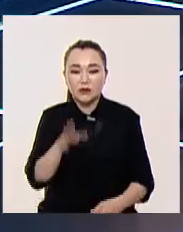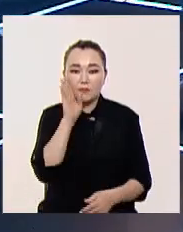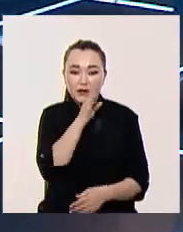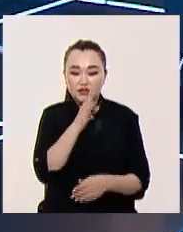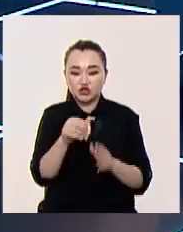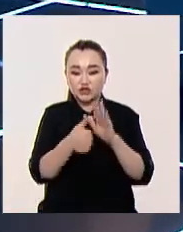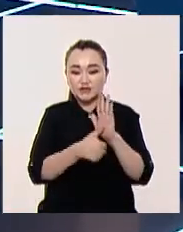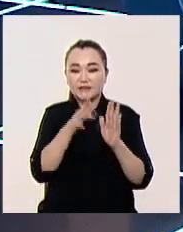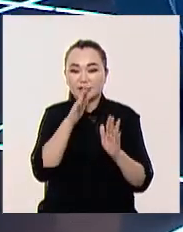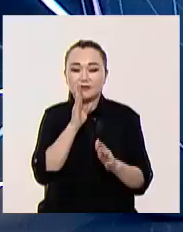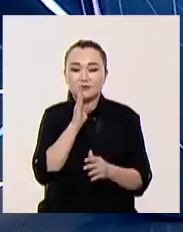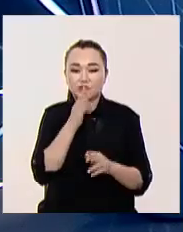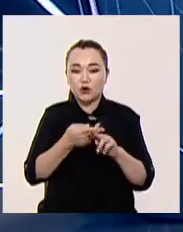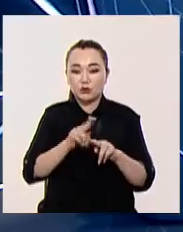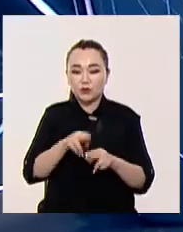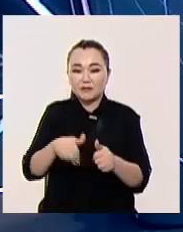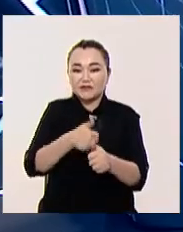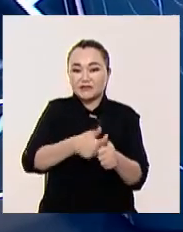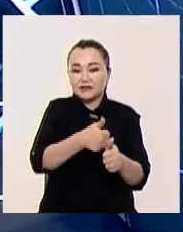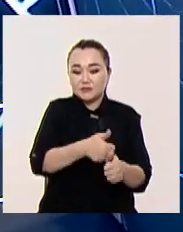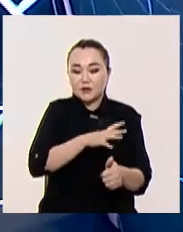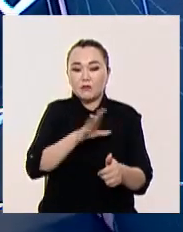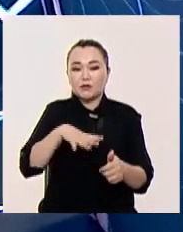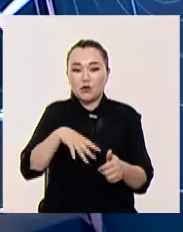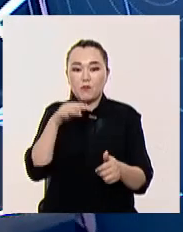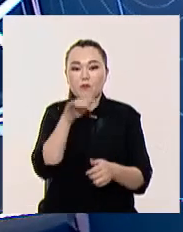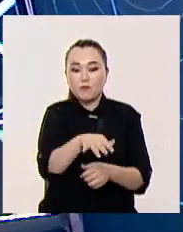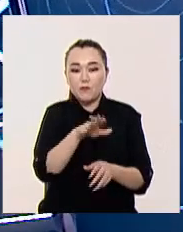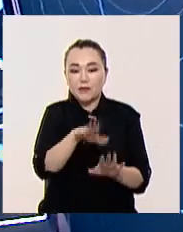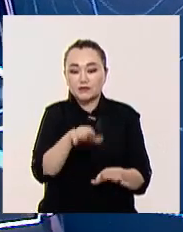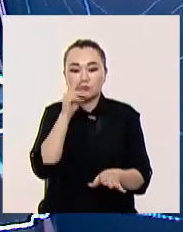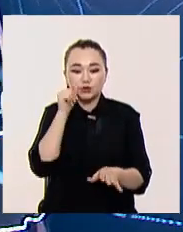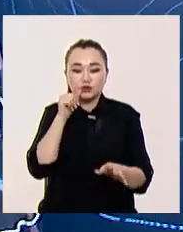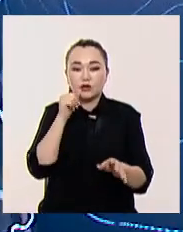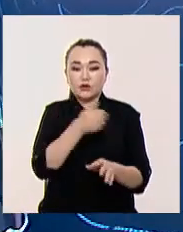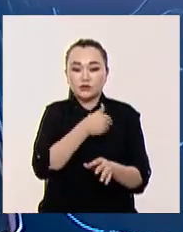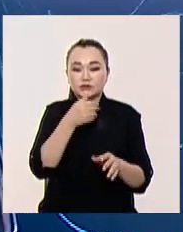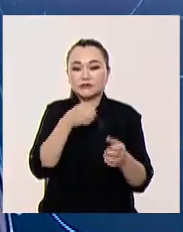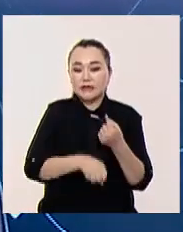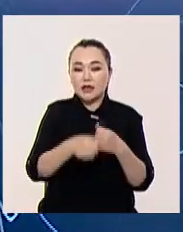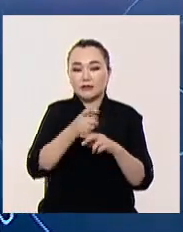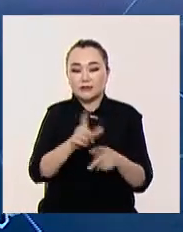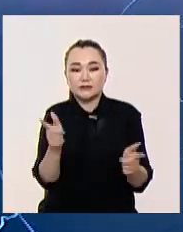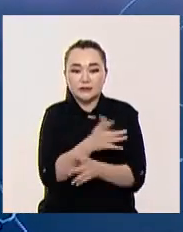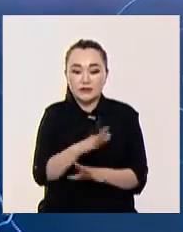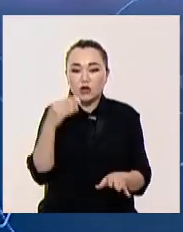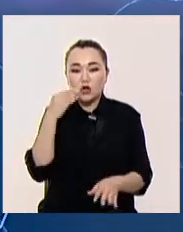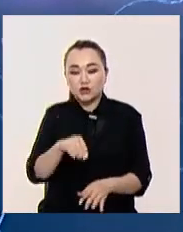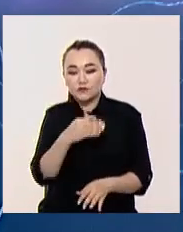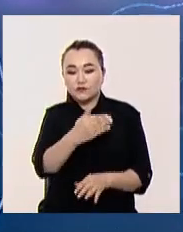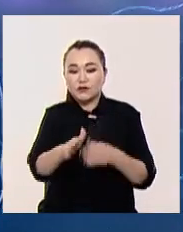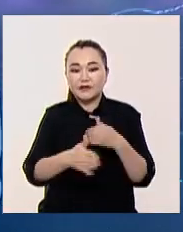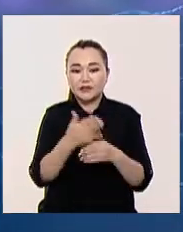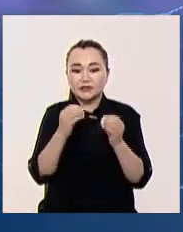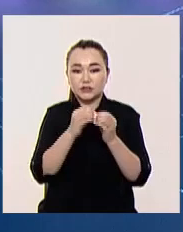Мать 16-летней девочки, которую преследовал, а затем домогался в подъезде мужчина, не согласна с тем, что в качестве наказания ему